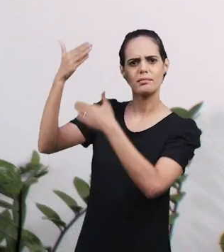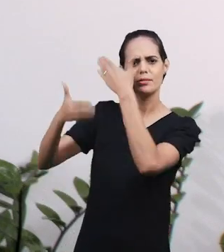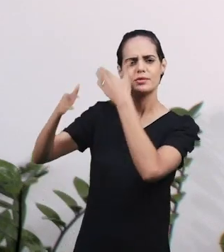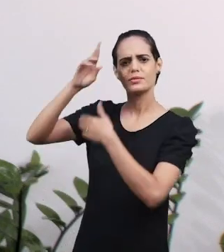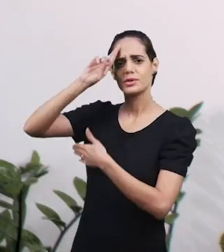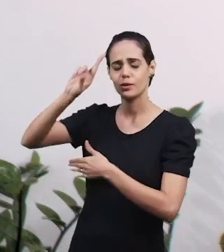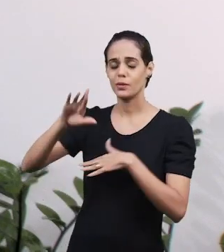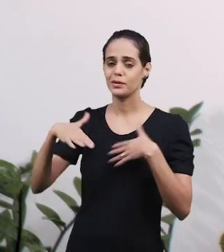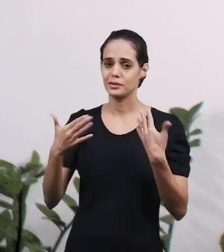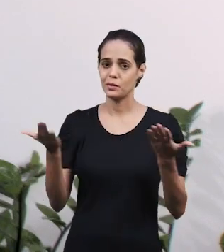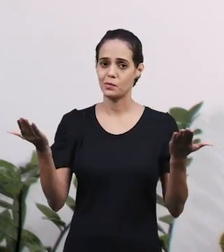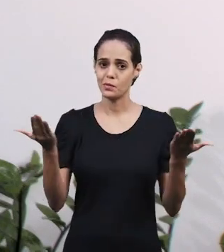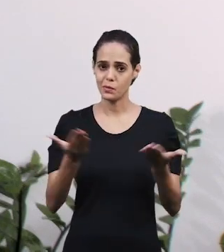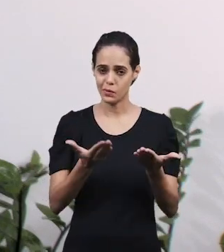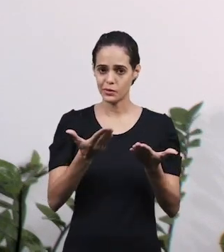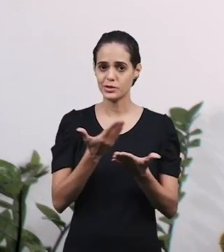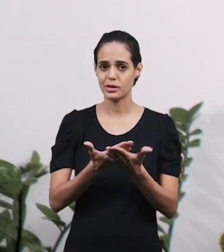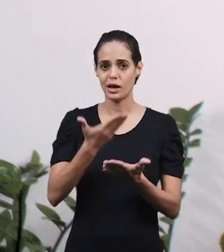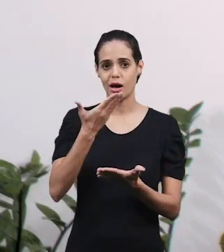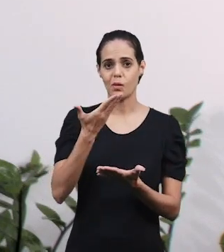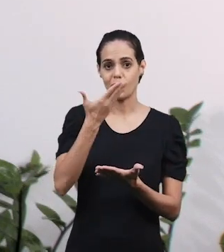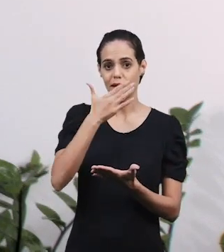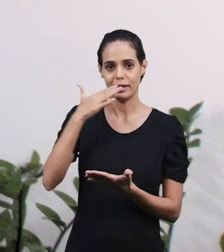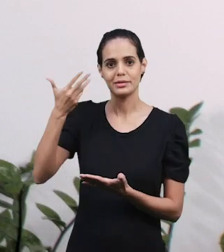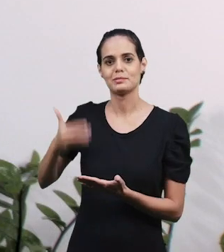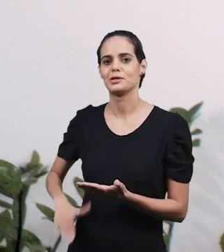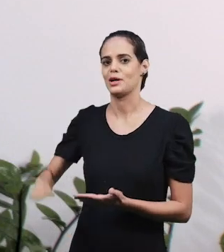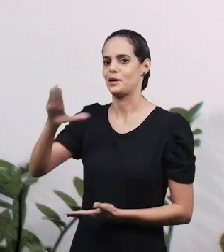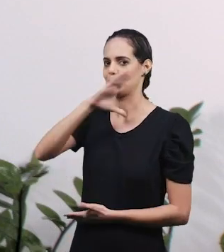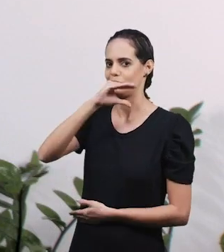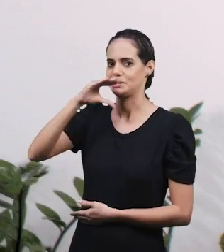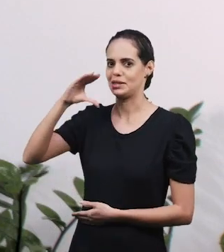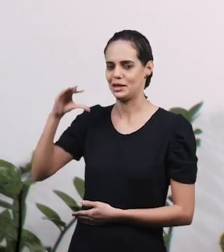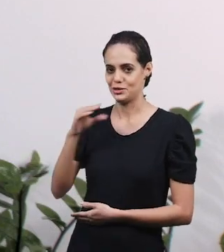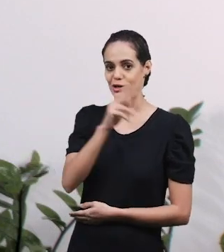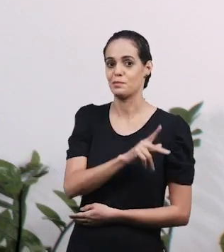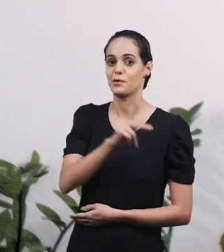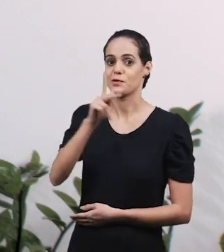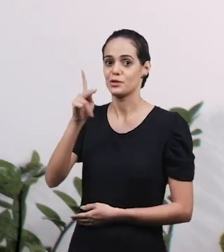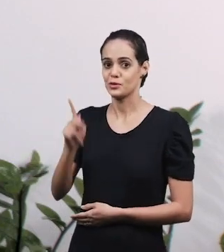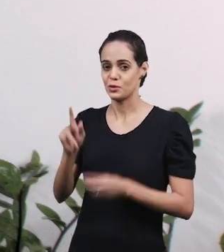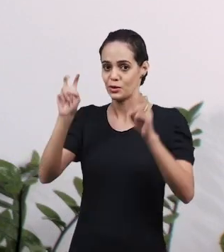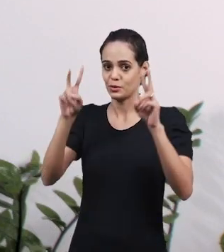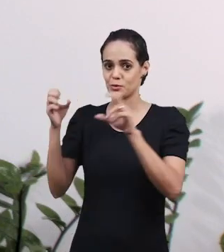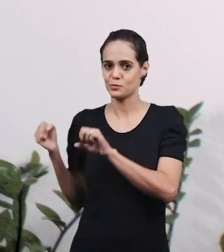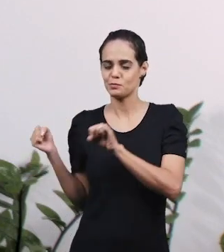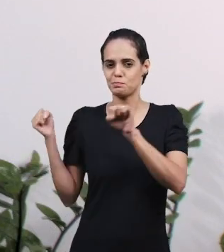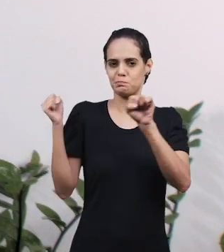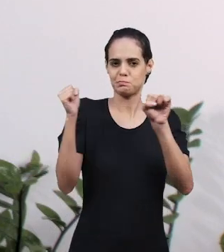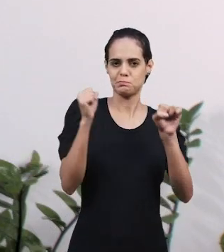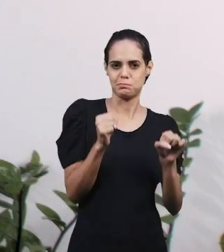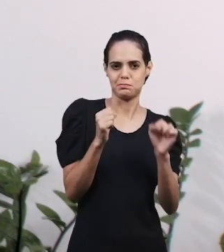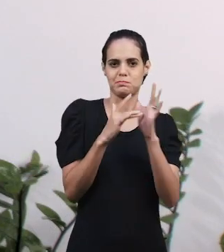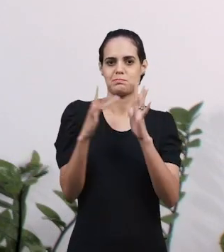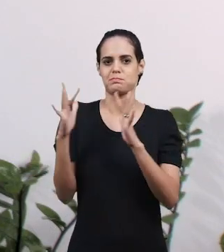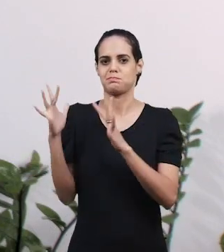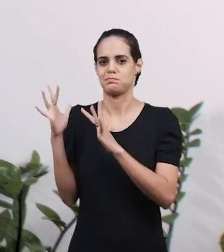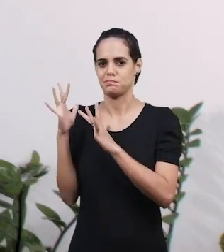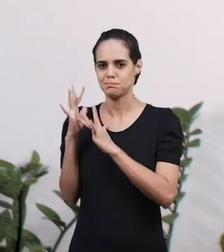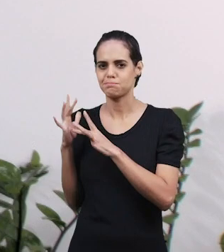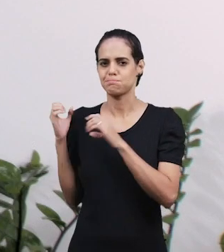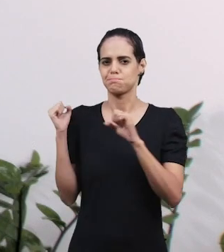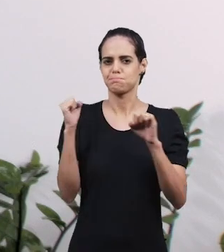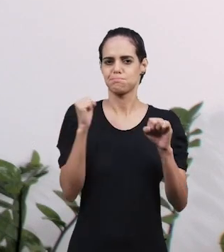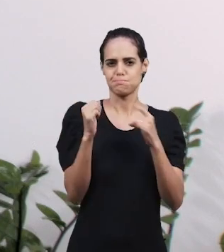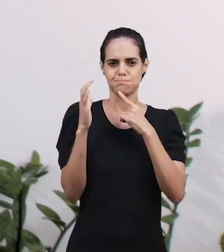Aujourd'hui, dans l'étude pour les enfants intermédiaires et adolescents, et dans le volet Le pouvoir du sang de Jésus, le professeur Andrea Canal va nous